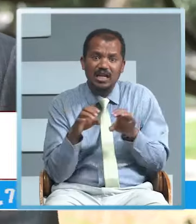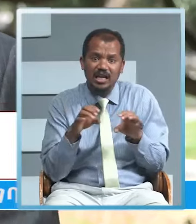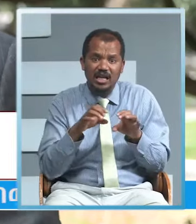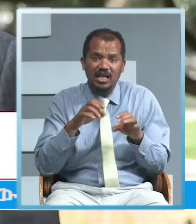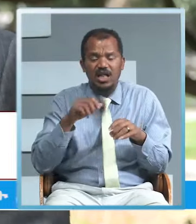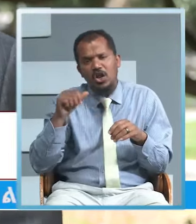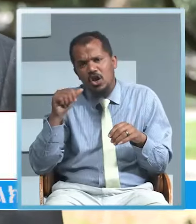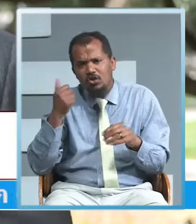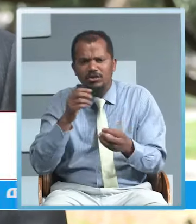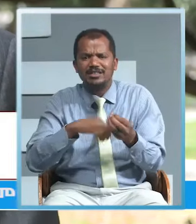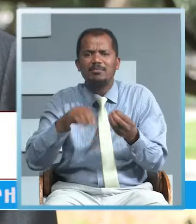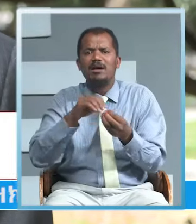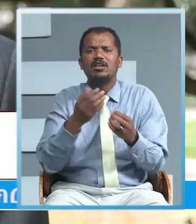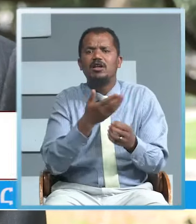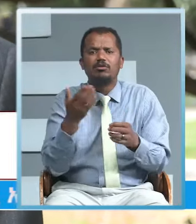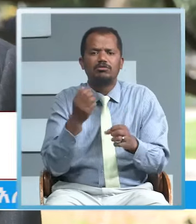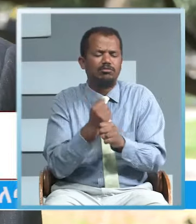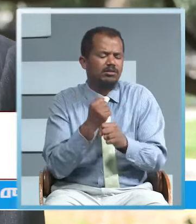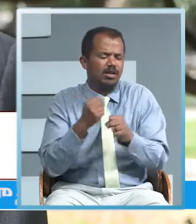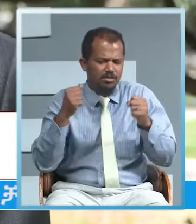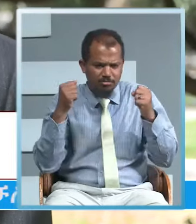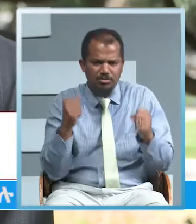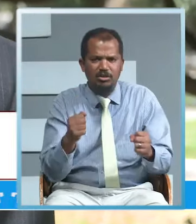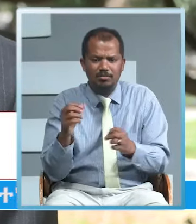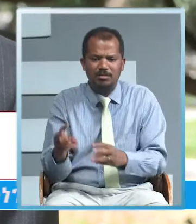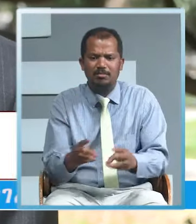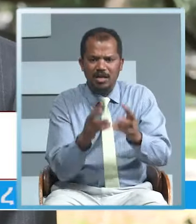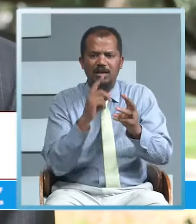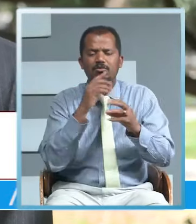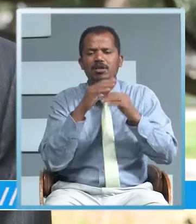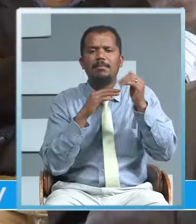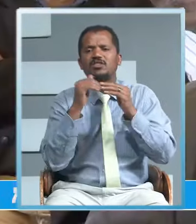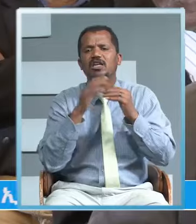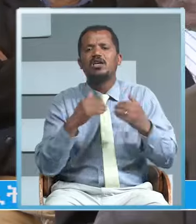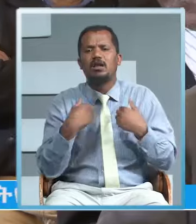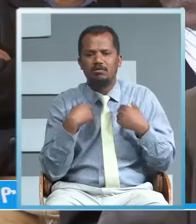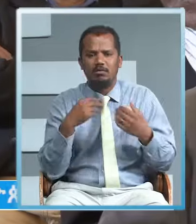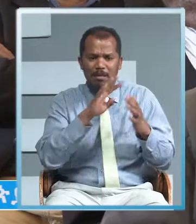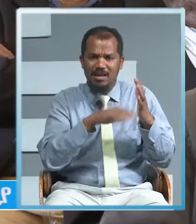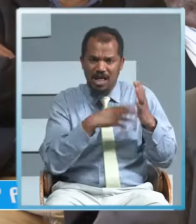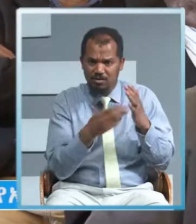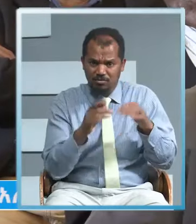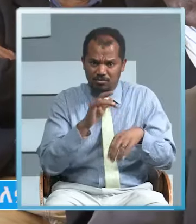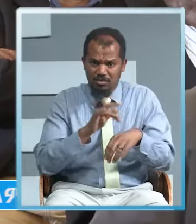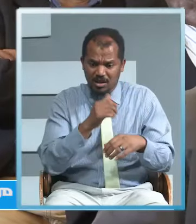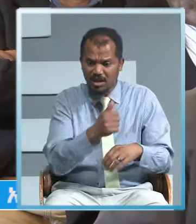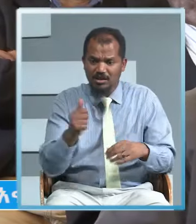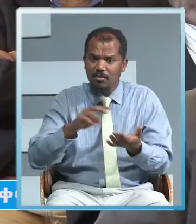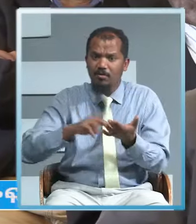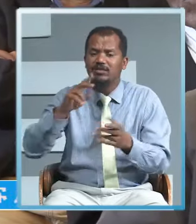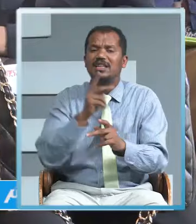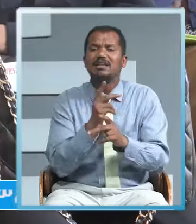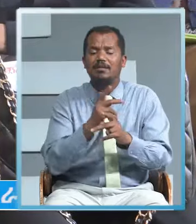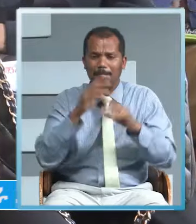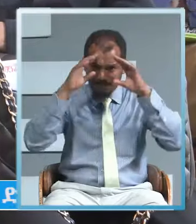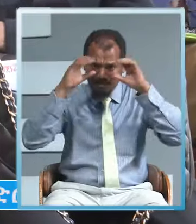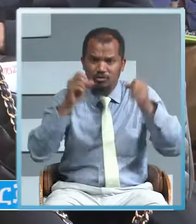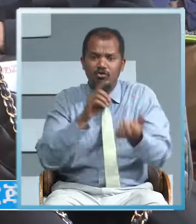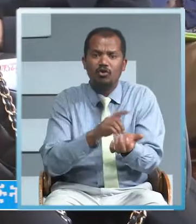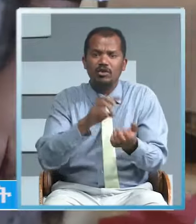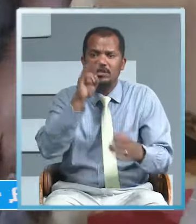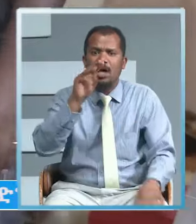እያደረገ ሌሎች ተጨማሪ ነገሮችን መስራት የሚችልበትን መንገድ ነው ያመቻችን ያለ ነው። በመርሃ ግብሩ ላይ የአዲስ አበባ ዩኒቨርሲቲ ተጠባባቂ